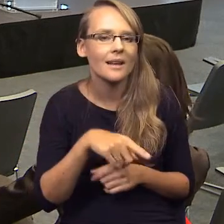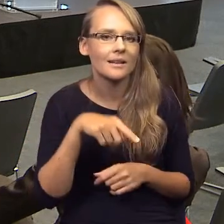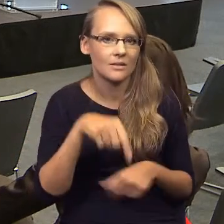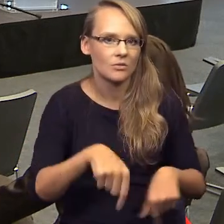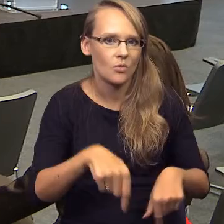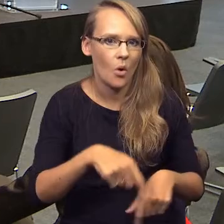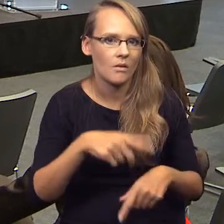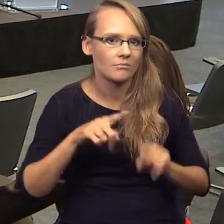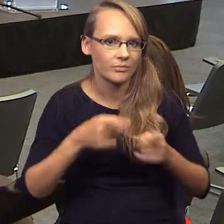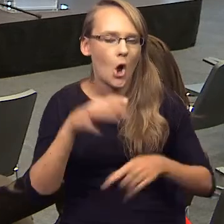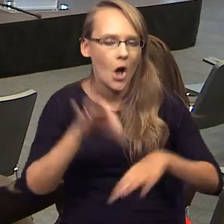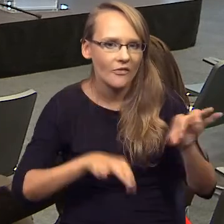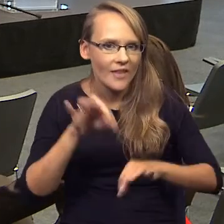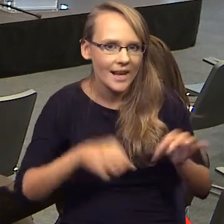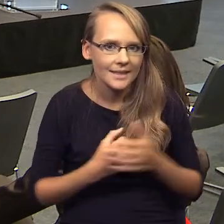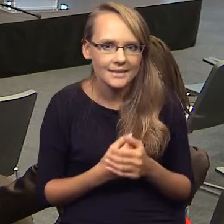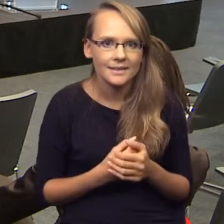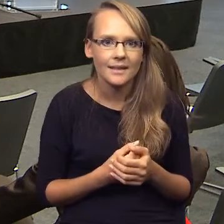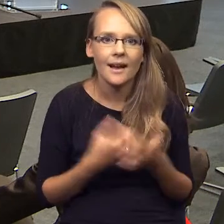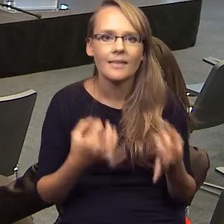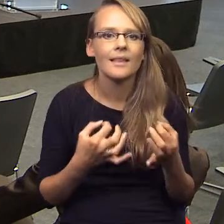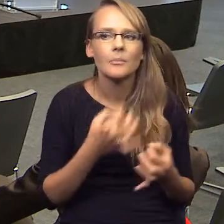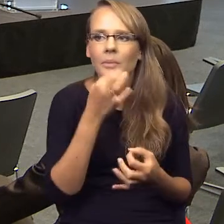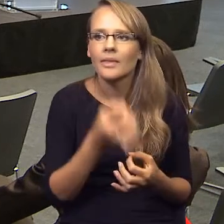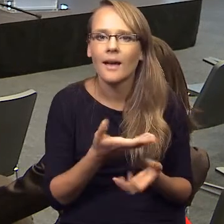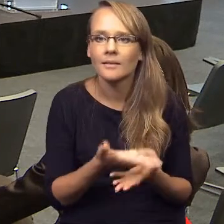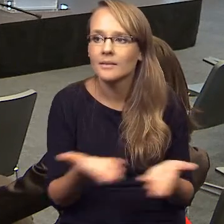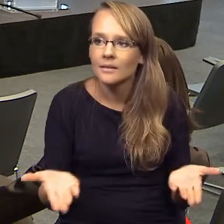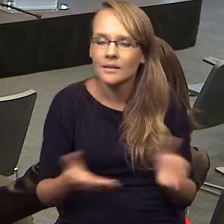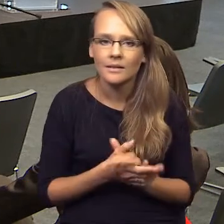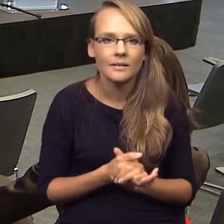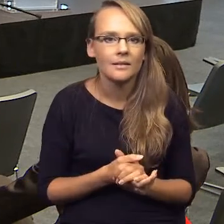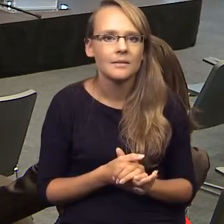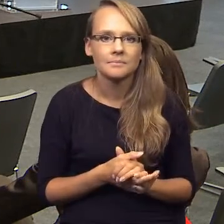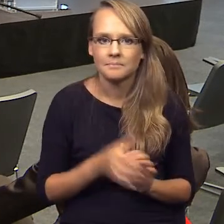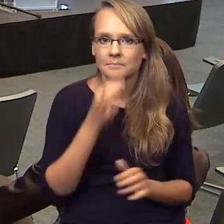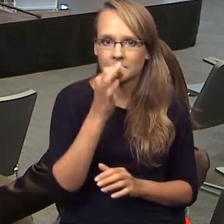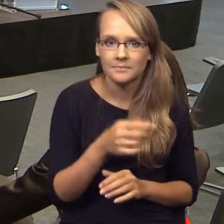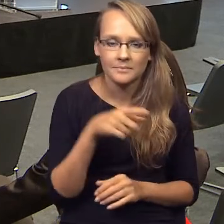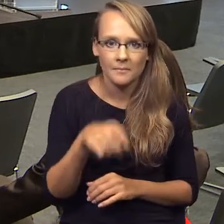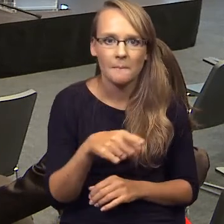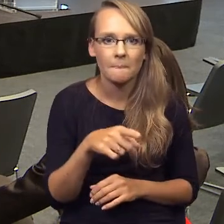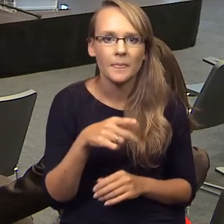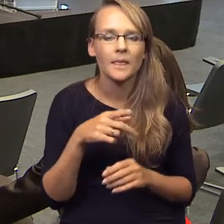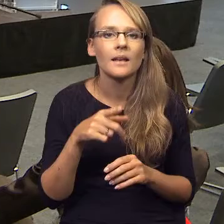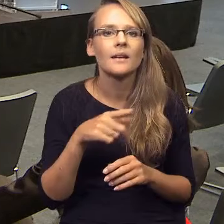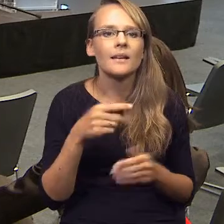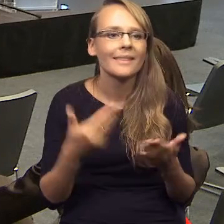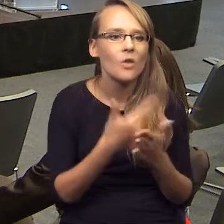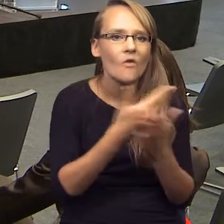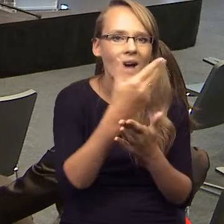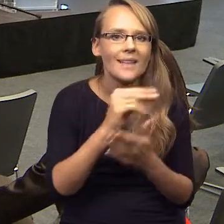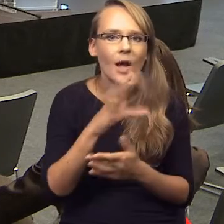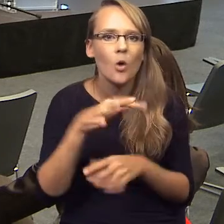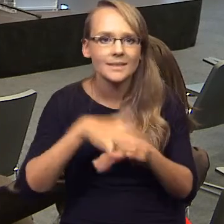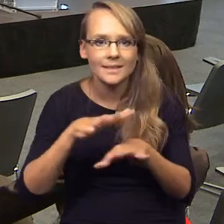konferencji. I teraz pytanie z sali, bo widzę, że jest. Czy w tworzeniu ekosystemu innowacji KGHM